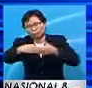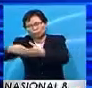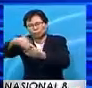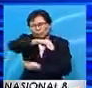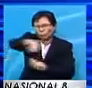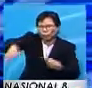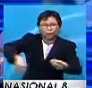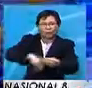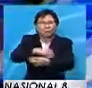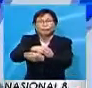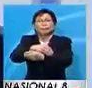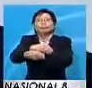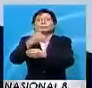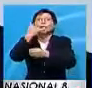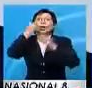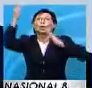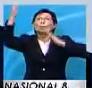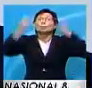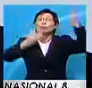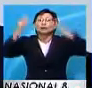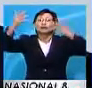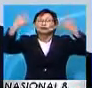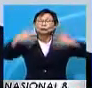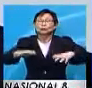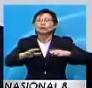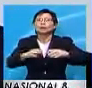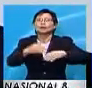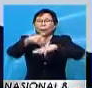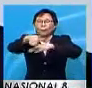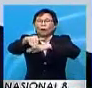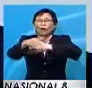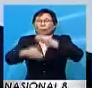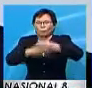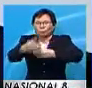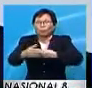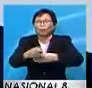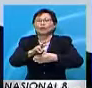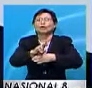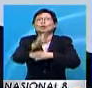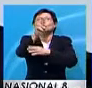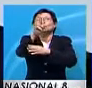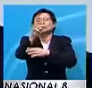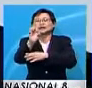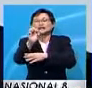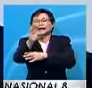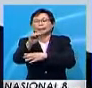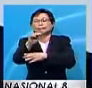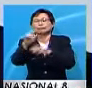transformasi Telekom Malaysia. Beliau juga pernah ditugaskan untuk mengetuai proses pemulihan UEM Group.